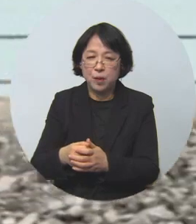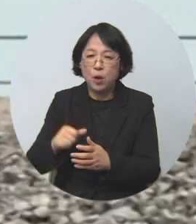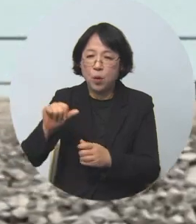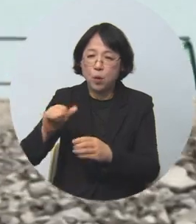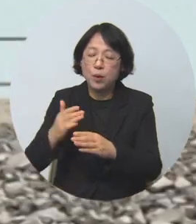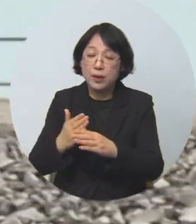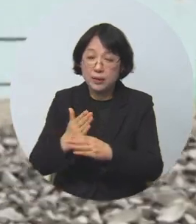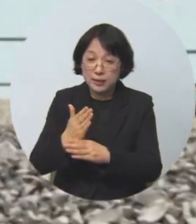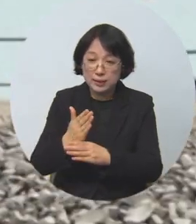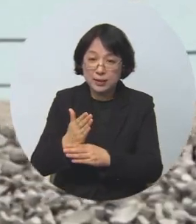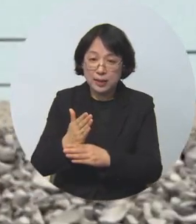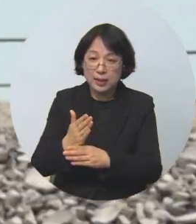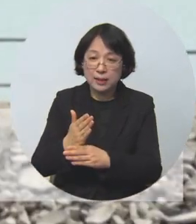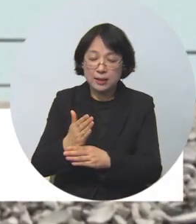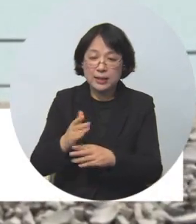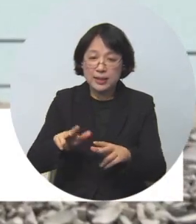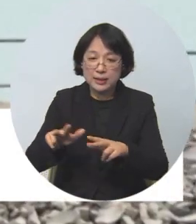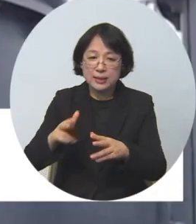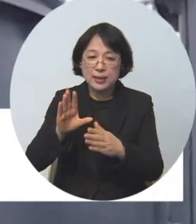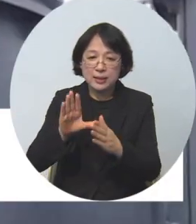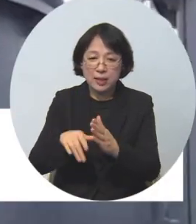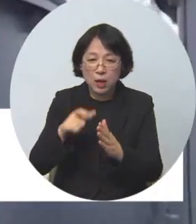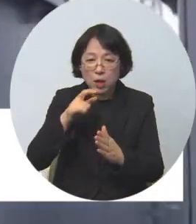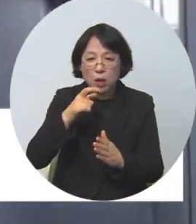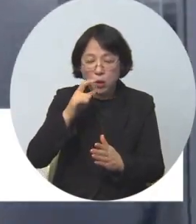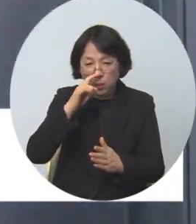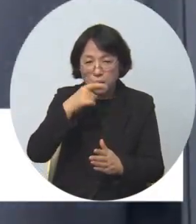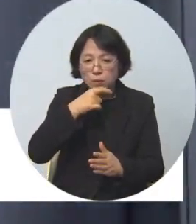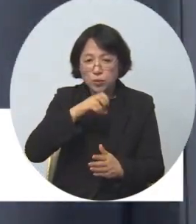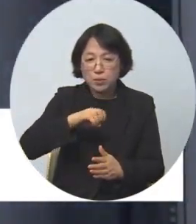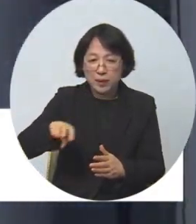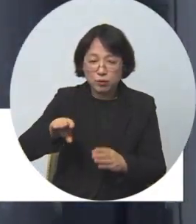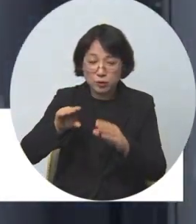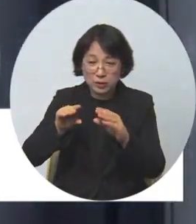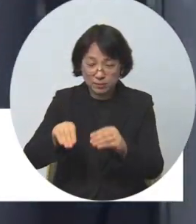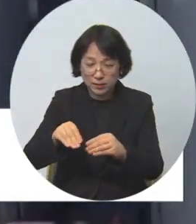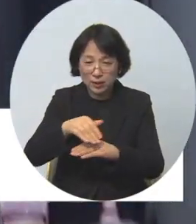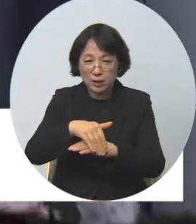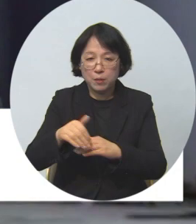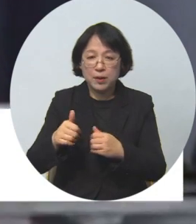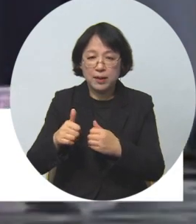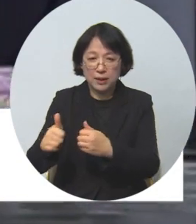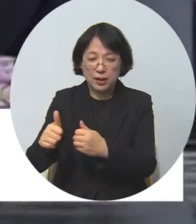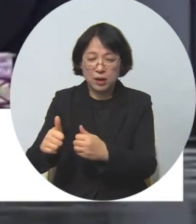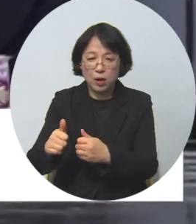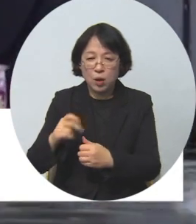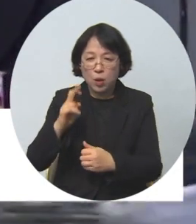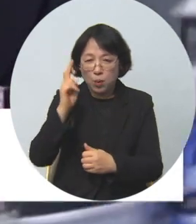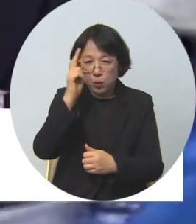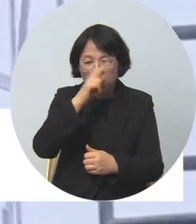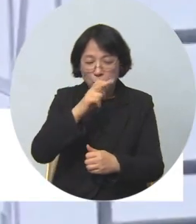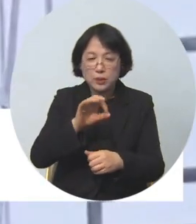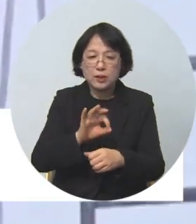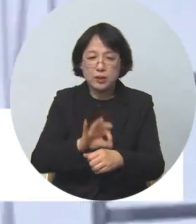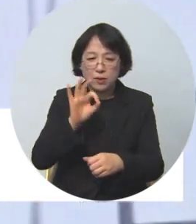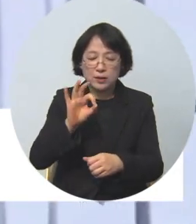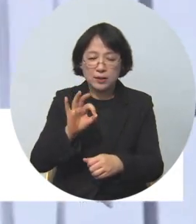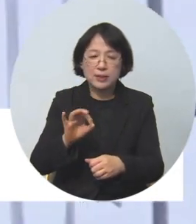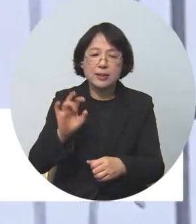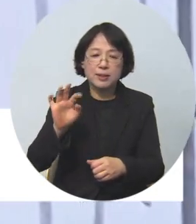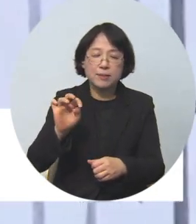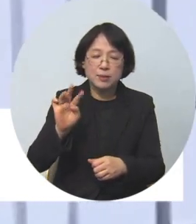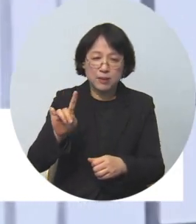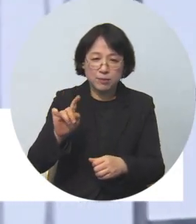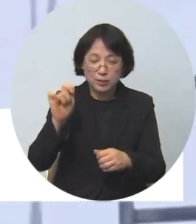관측되면 오염수 방류를 중단한다는 사전 계획에 따라 도쿄 전력은 오전 0시 33분에는